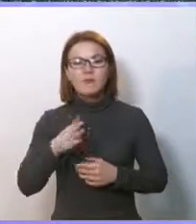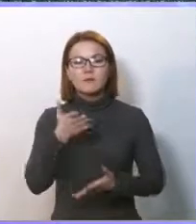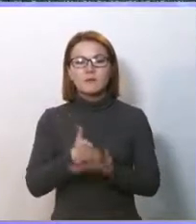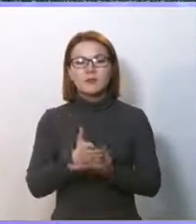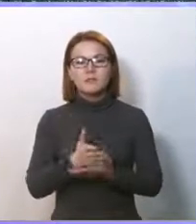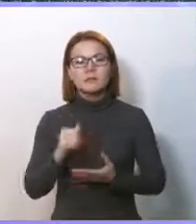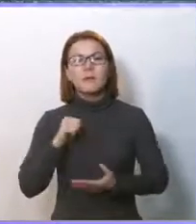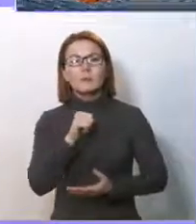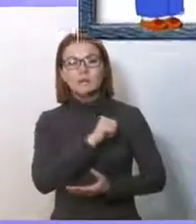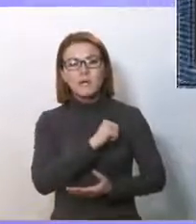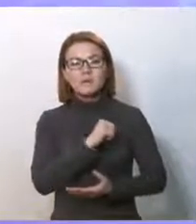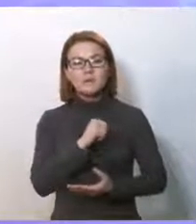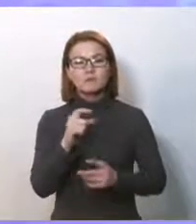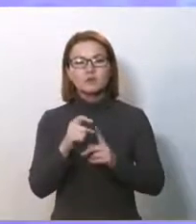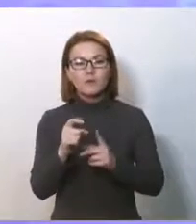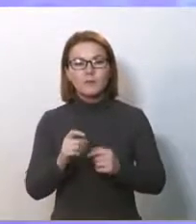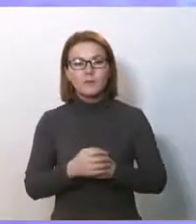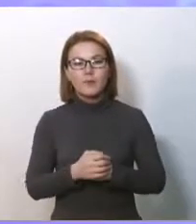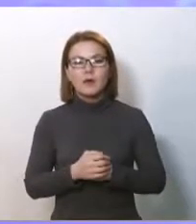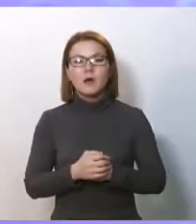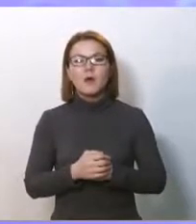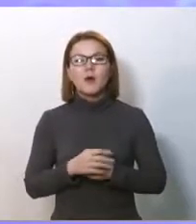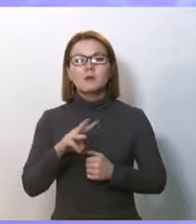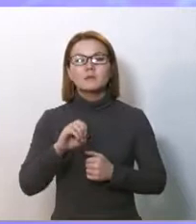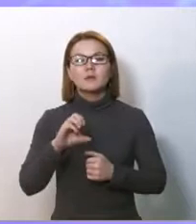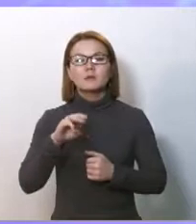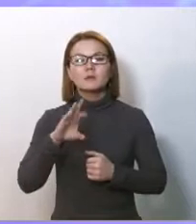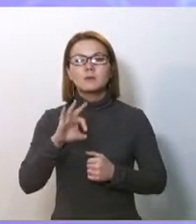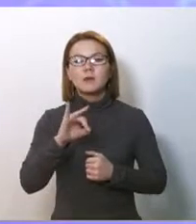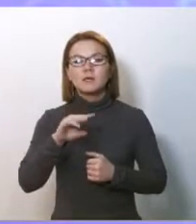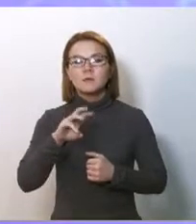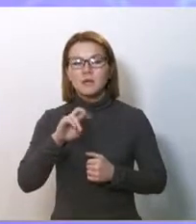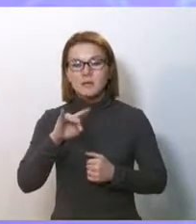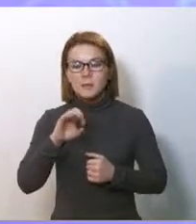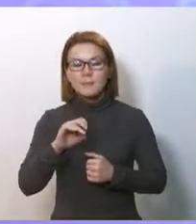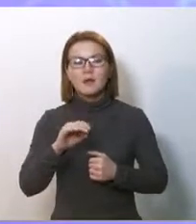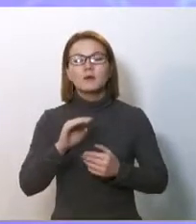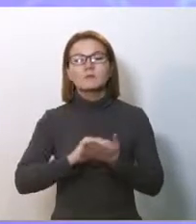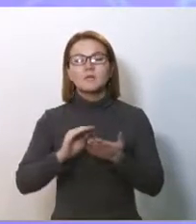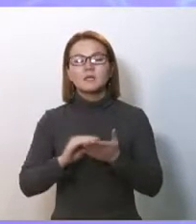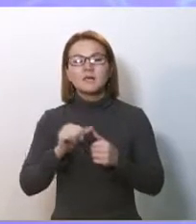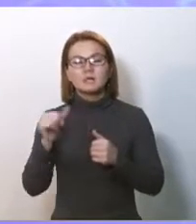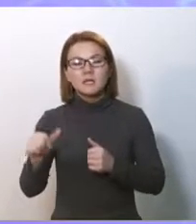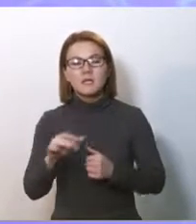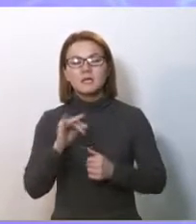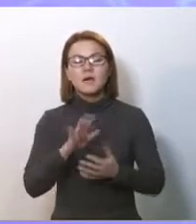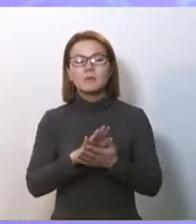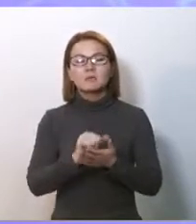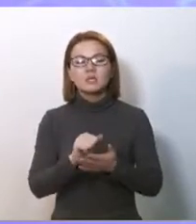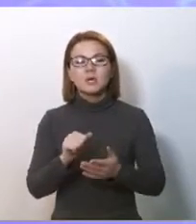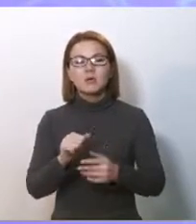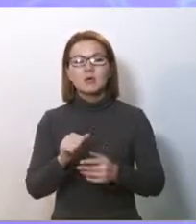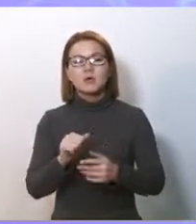являлось самостоятельным словом, местоимением, писалось отдельно и